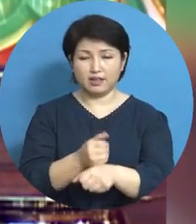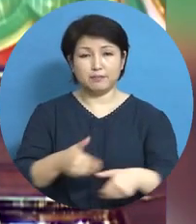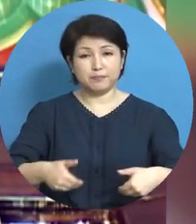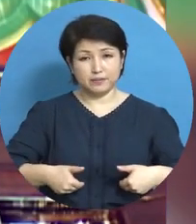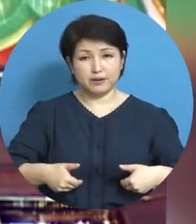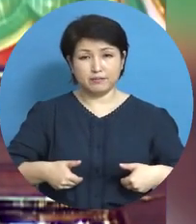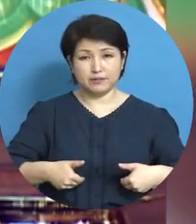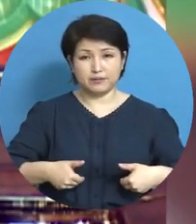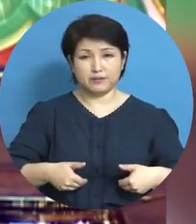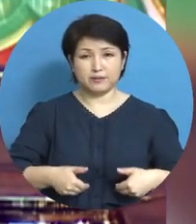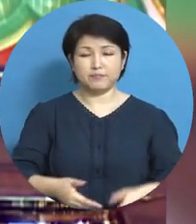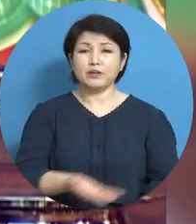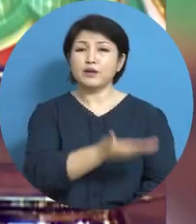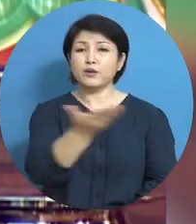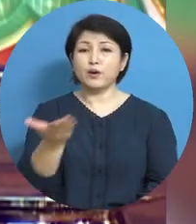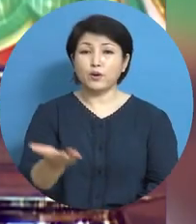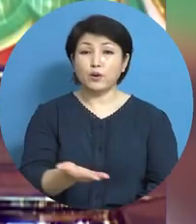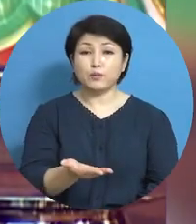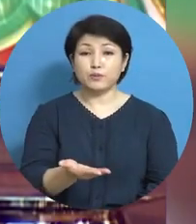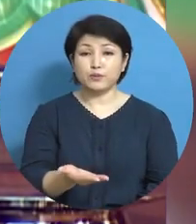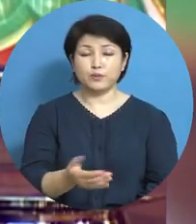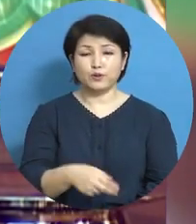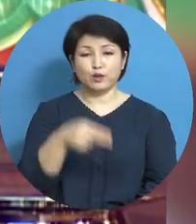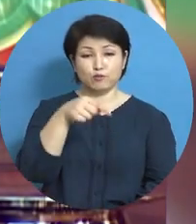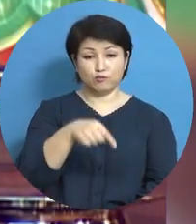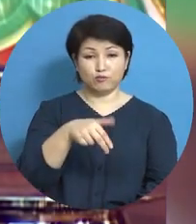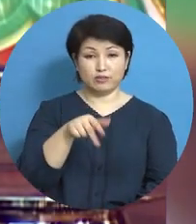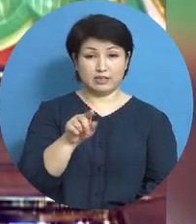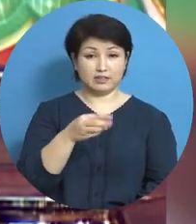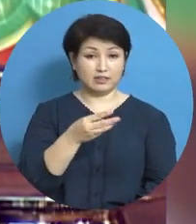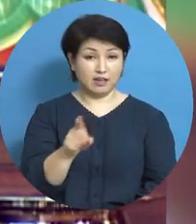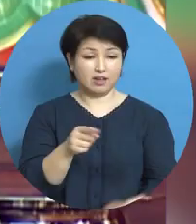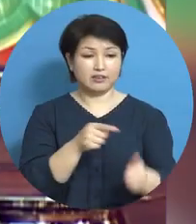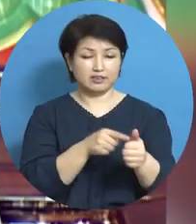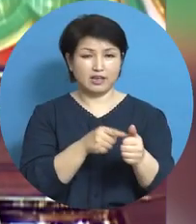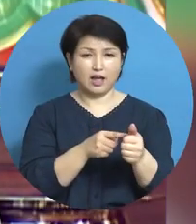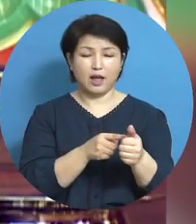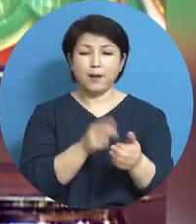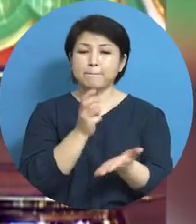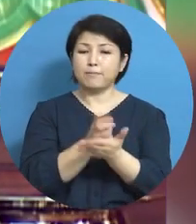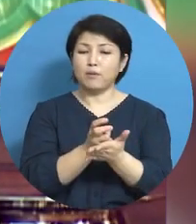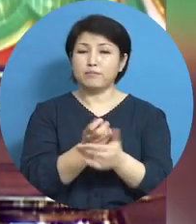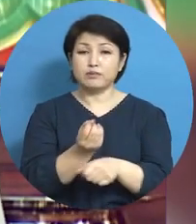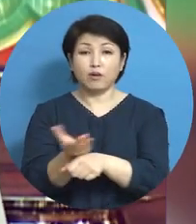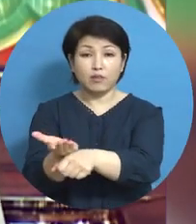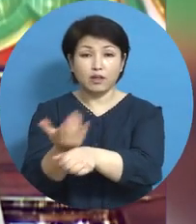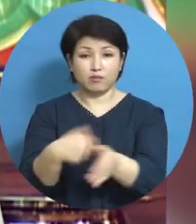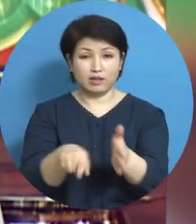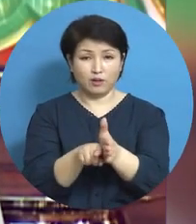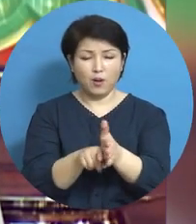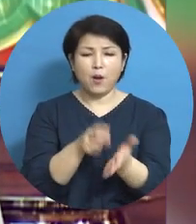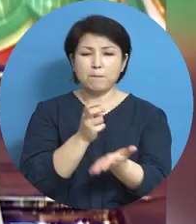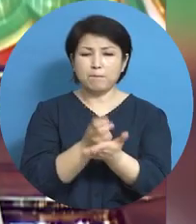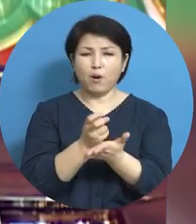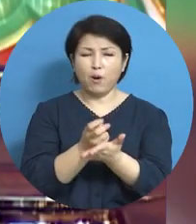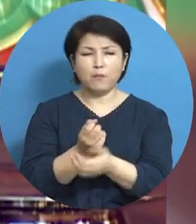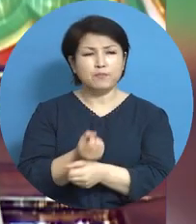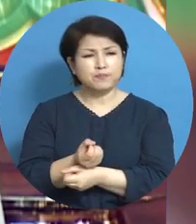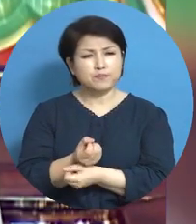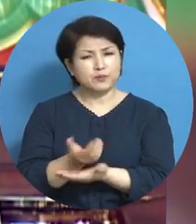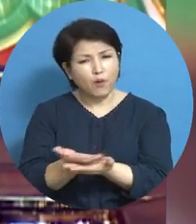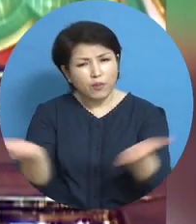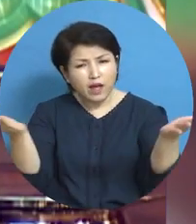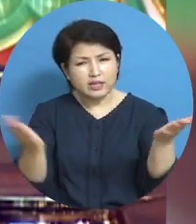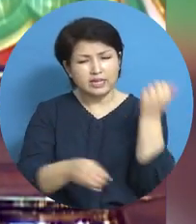합니다. 여러분들도 이 수다타 장자가 법을 전하기 위해서 법을 전하는